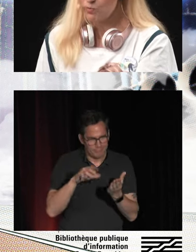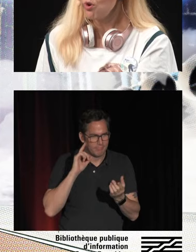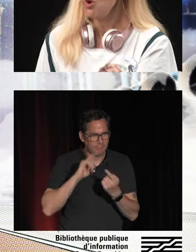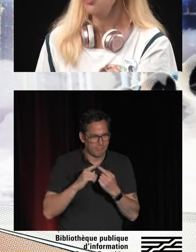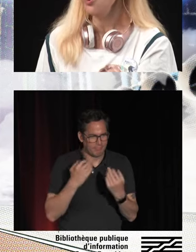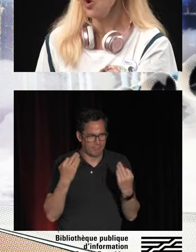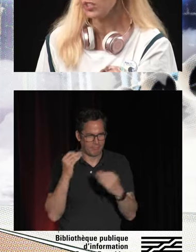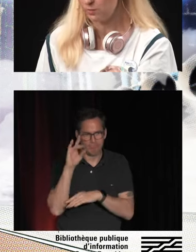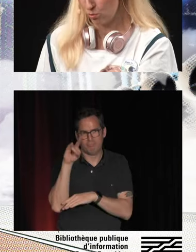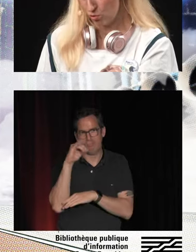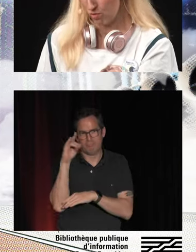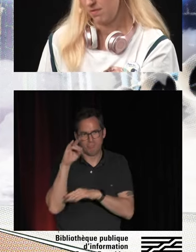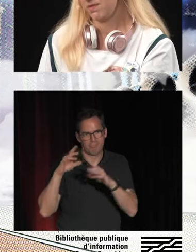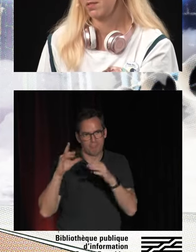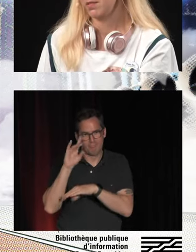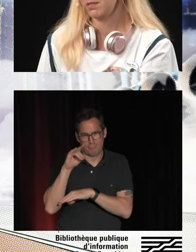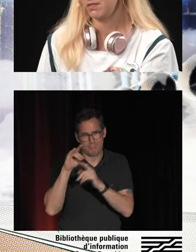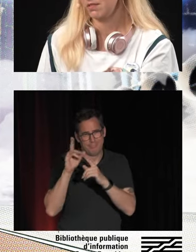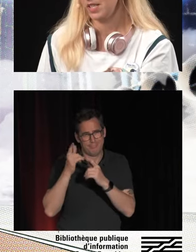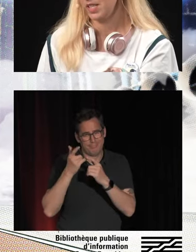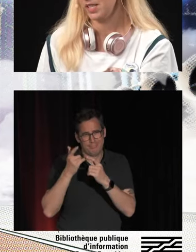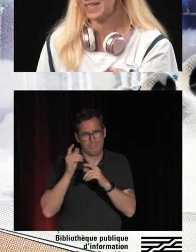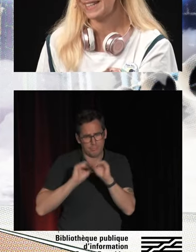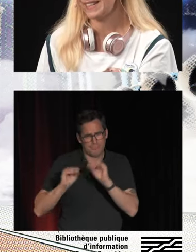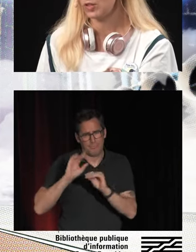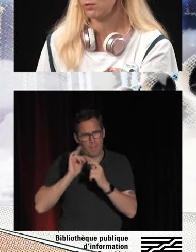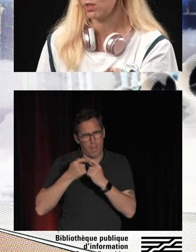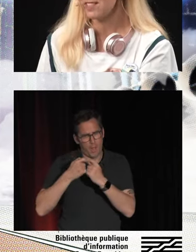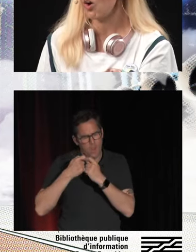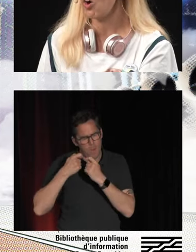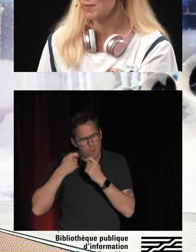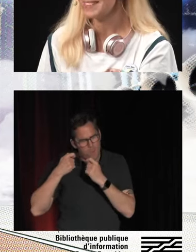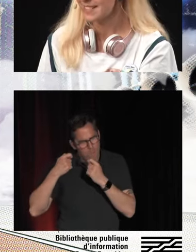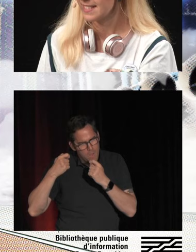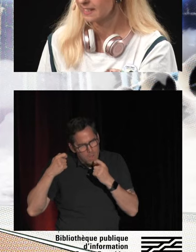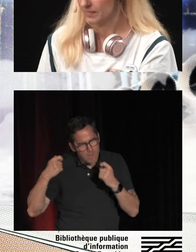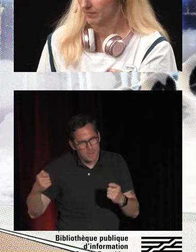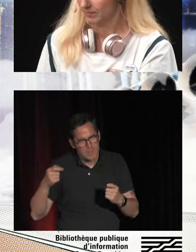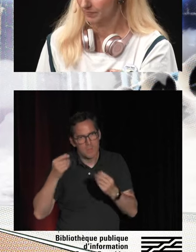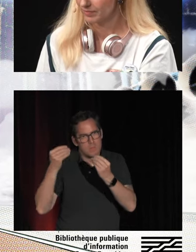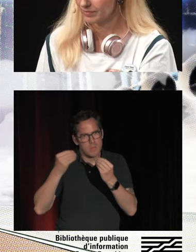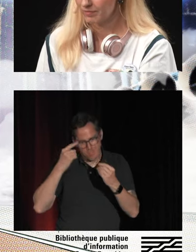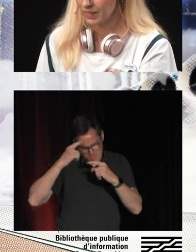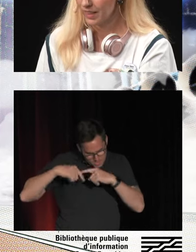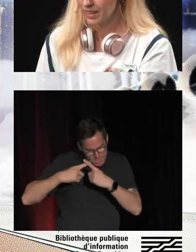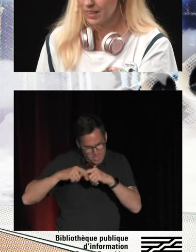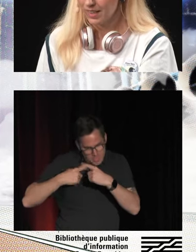qui est le plus long niveau du jeu et qui est un niveau en fait rempli de casse-tête.